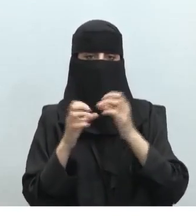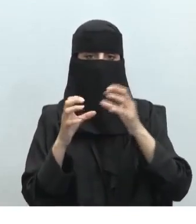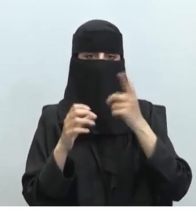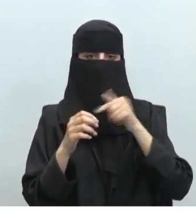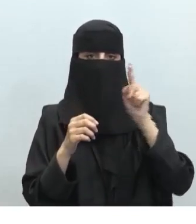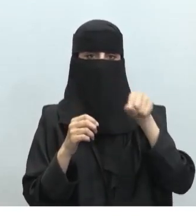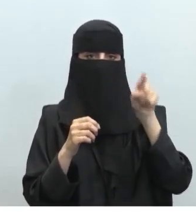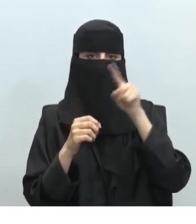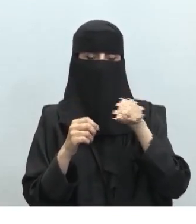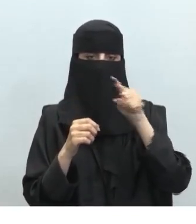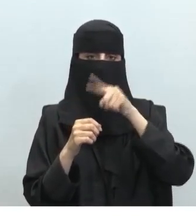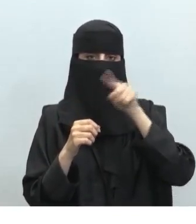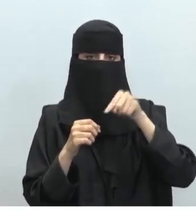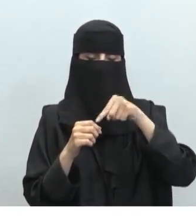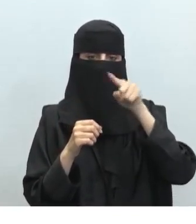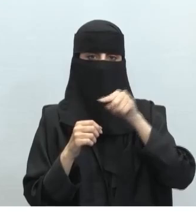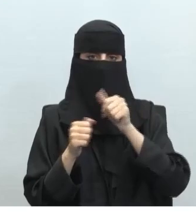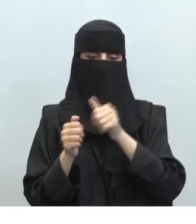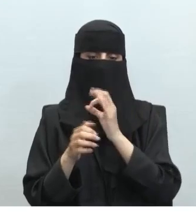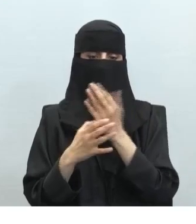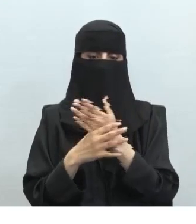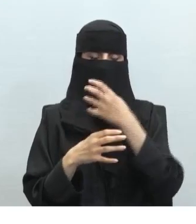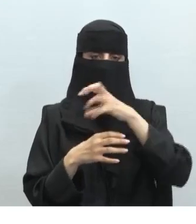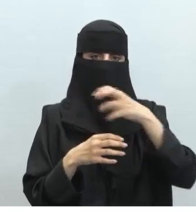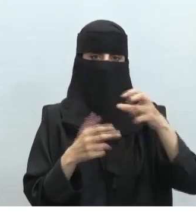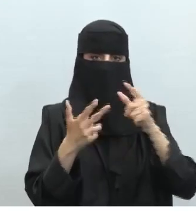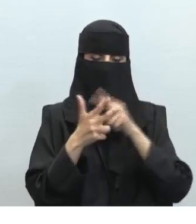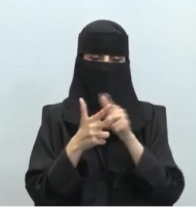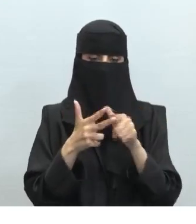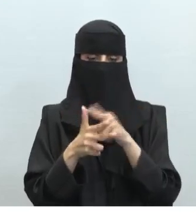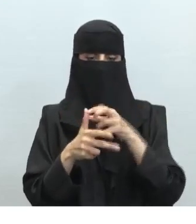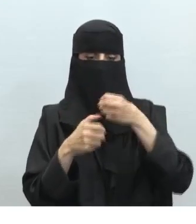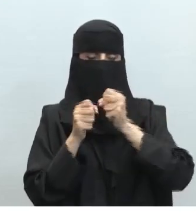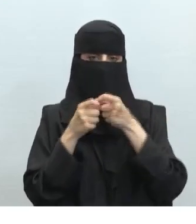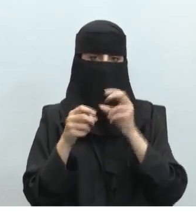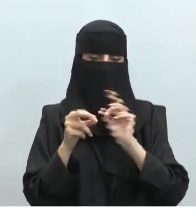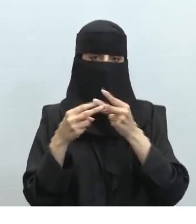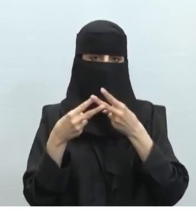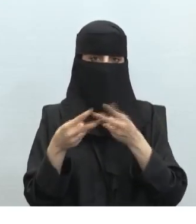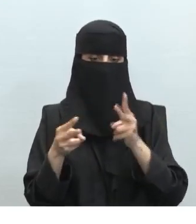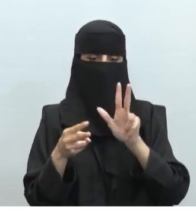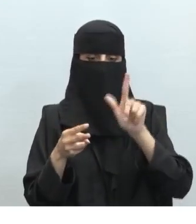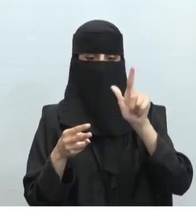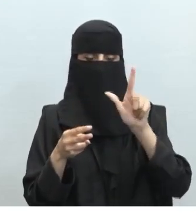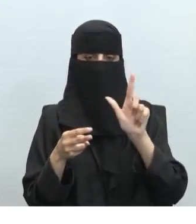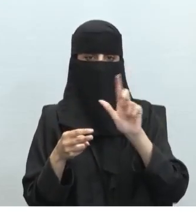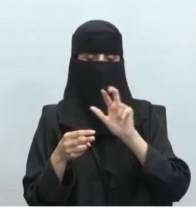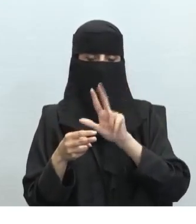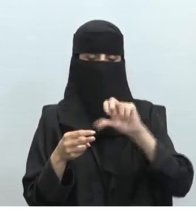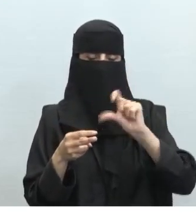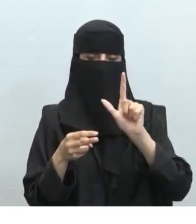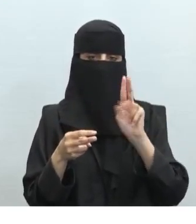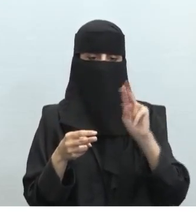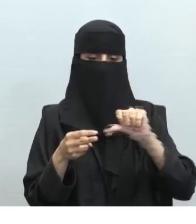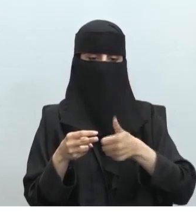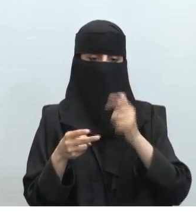الديني تتطلب ثلاث مراحل مرحله فك الالتواء وارتباط القواعد في ازواج واعاده ربط السلاسل كل مرحله من هذه المراحل